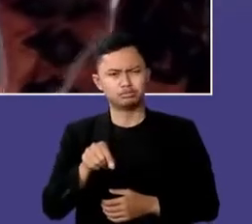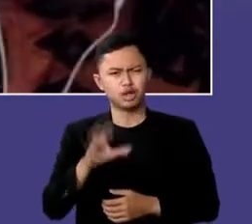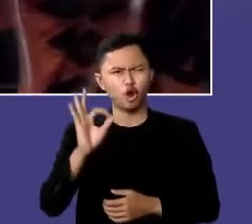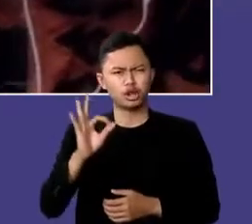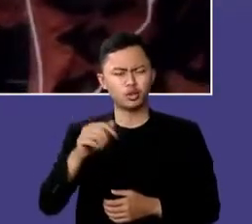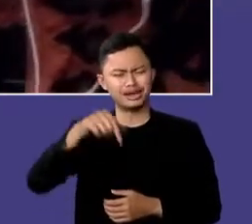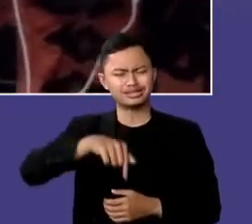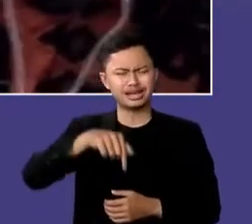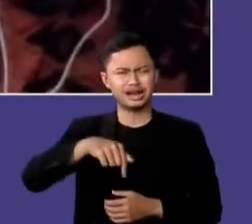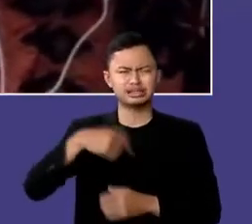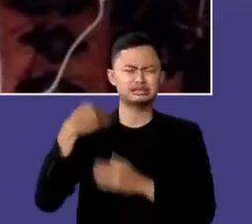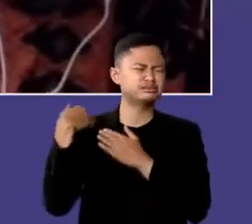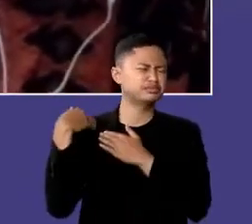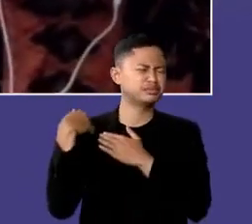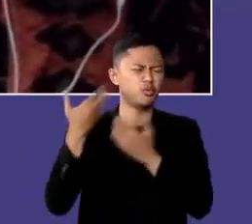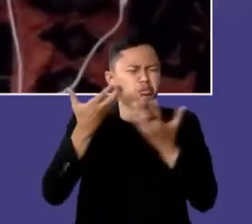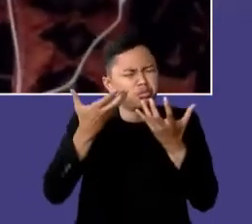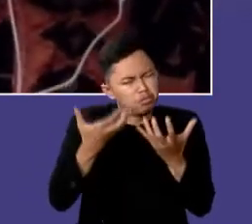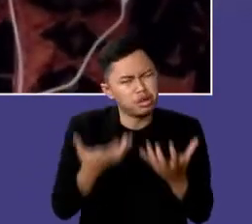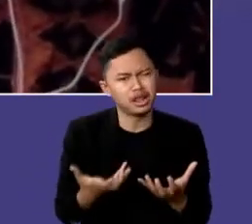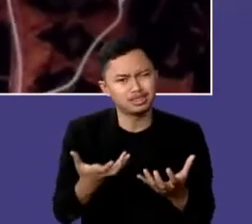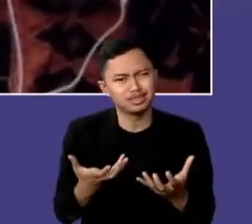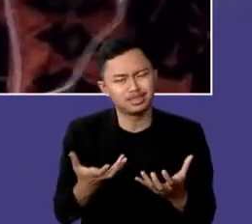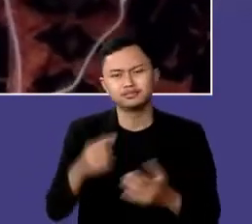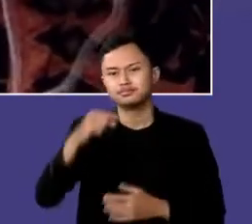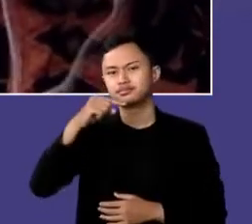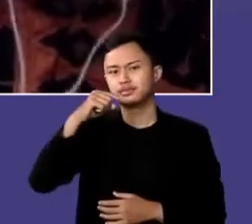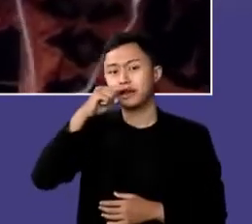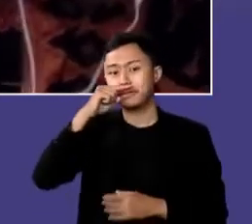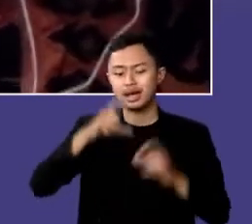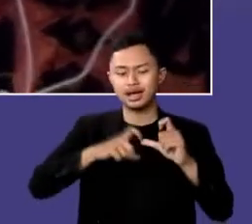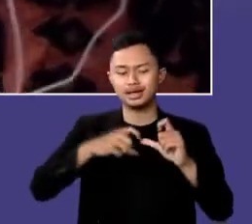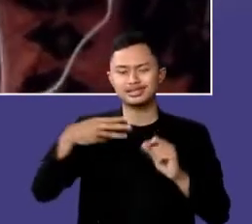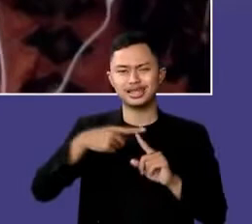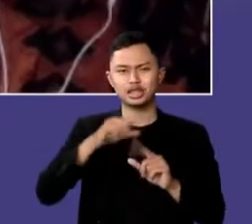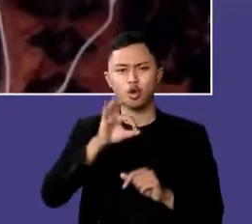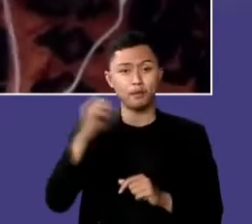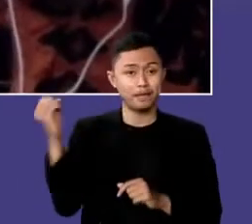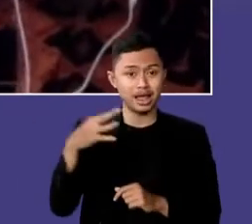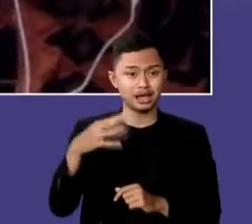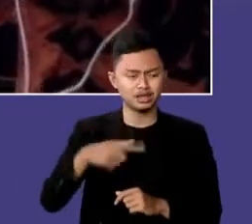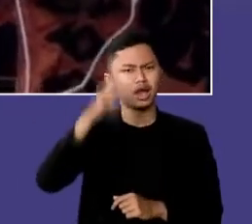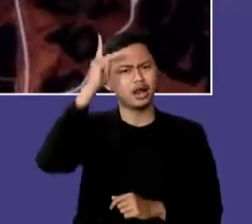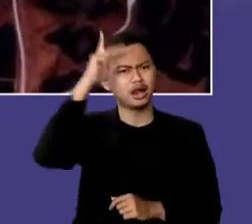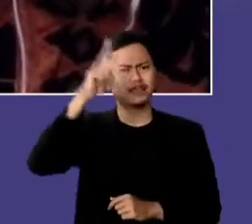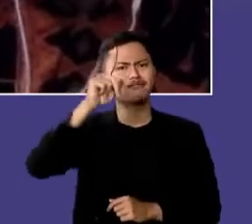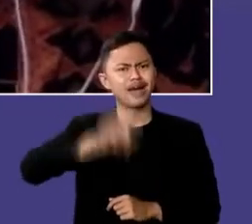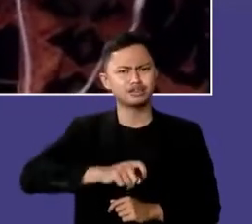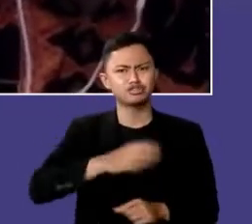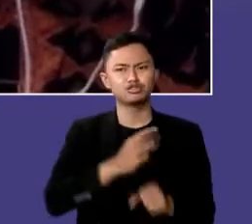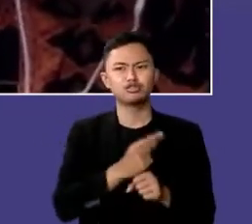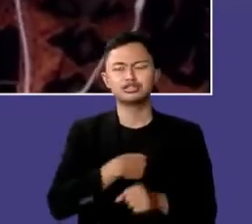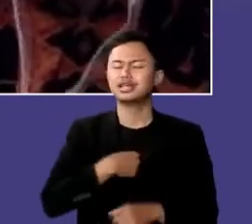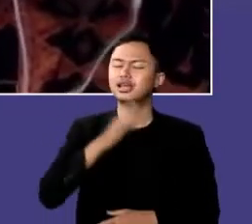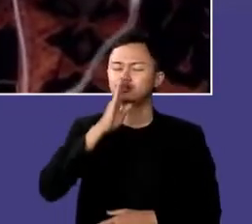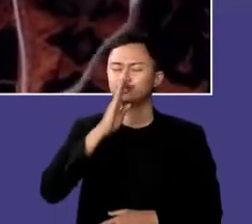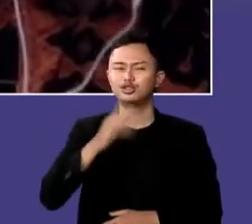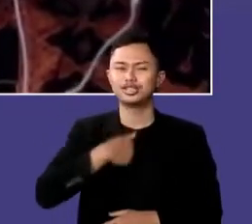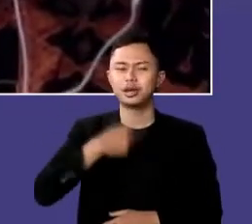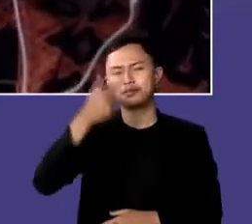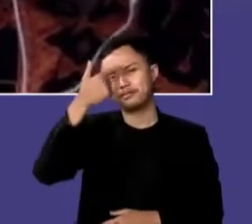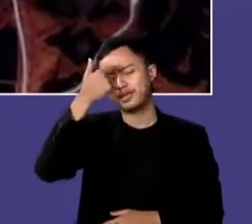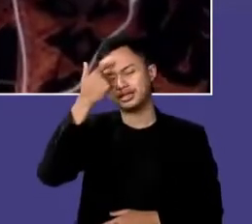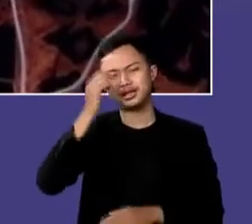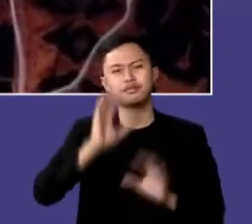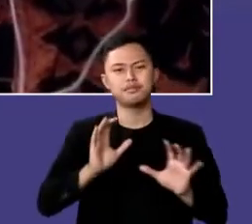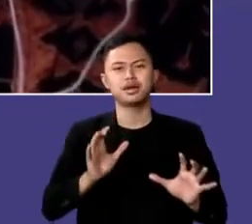bebannya menjadi orangtua diharapkan Dini ini tadi kan Kak Seto sudah menjelaskan orangtua harus kreatif bisa jadi guru dan Terus terang saya belajar banyak ya